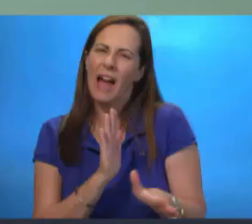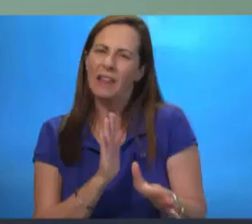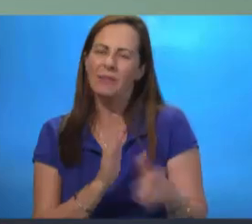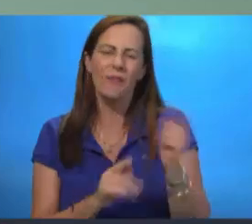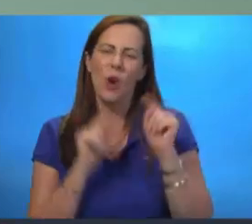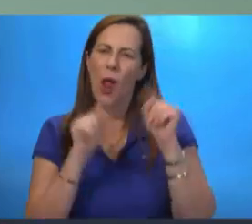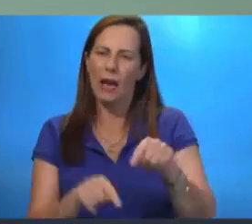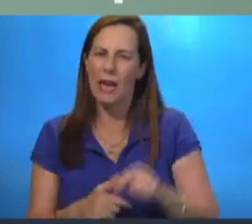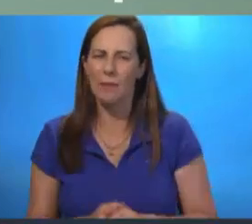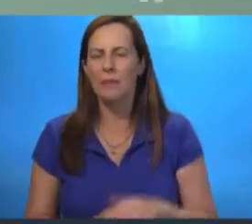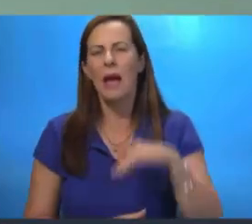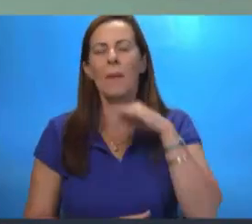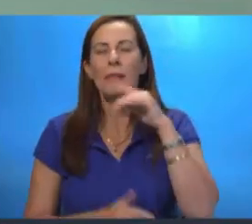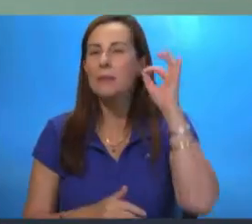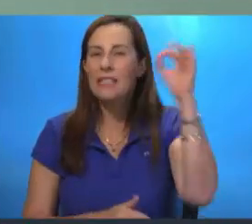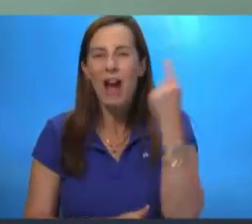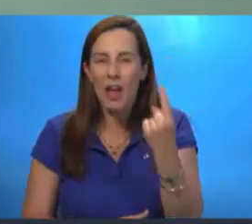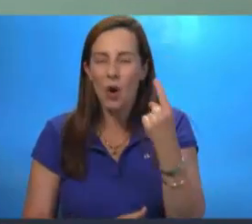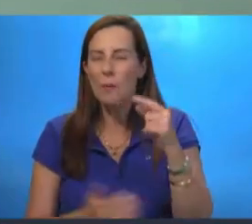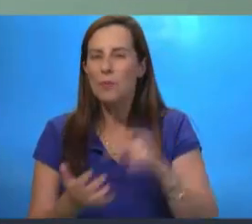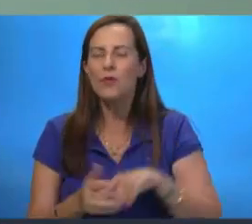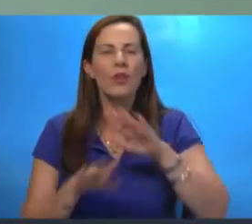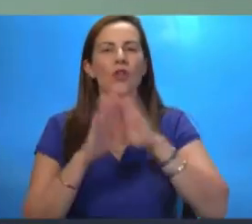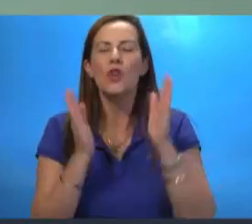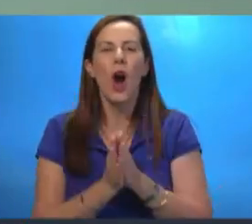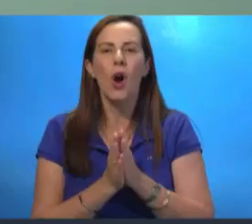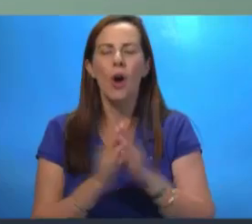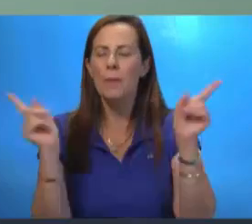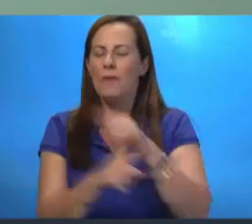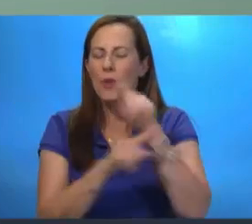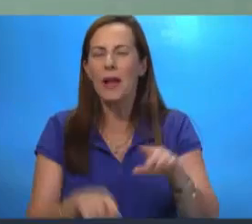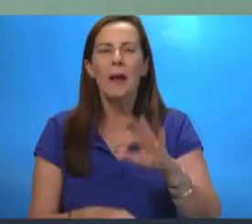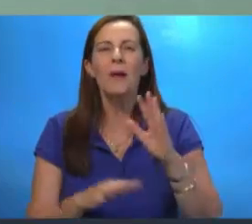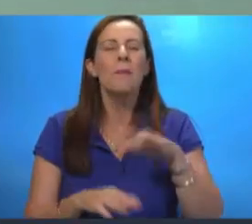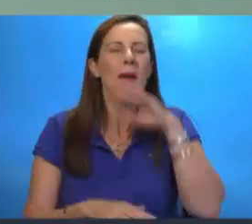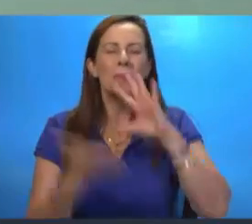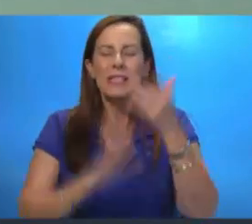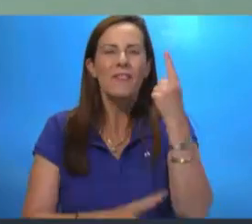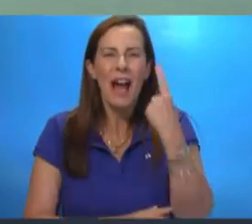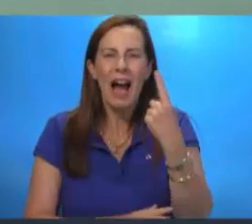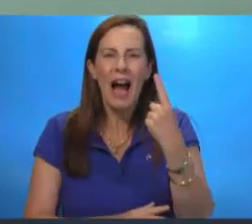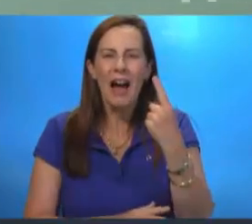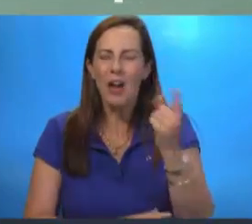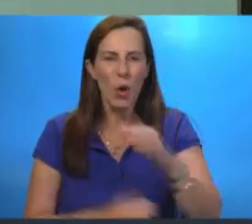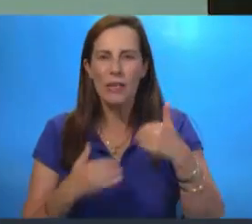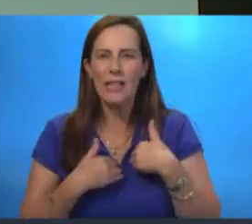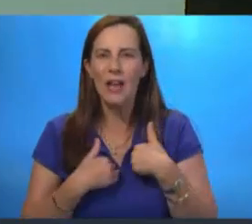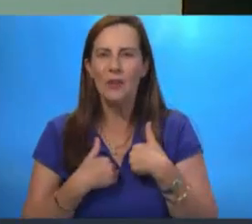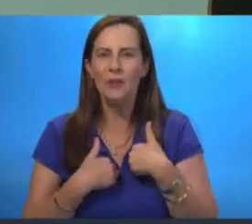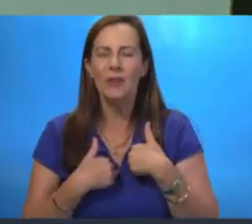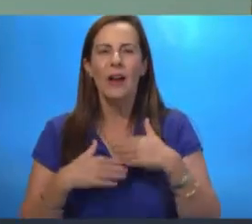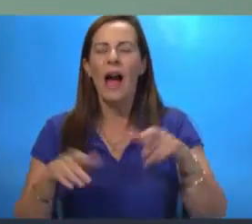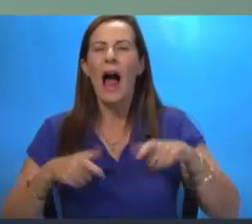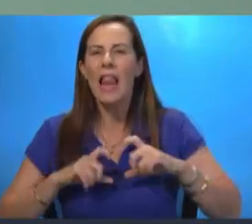להגיע. מספיק צבע אדום אחד בשביל שהכל יתבטל, מספיק שריפה אפילו ביד מרדכי, לא אצלנו, על הכביש